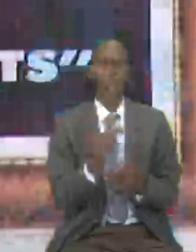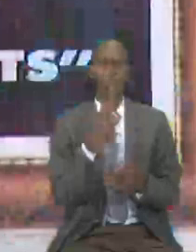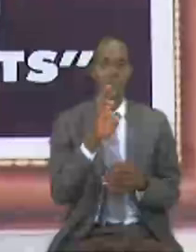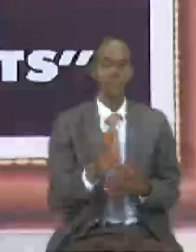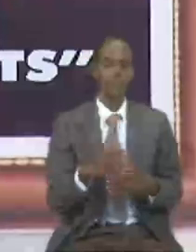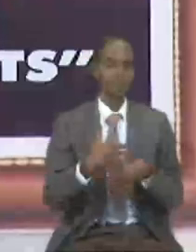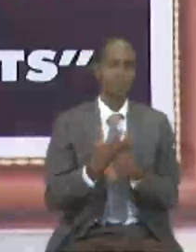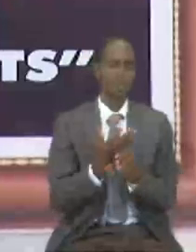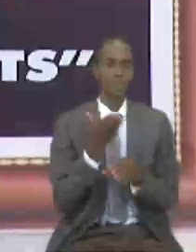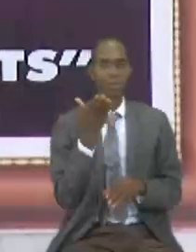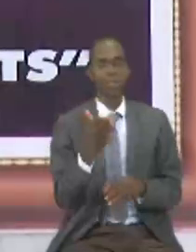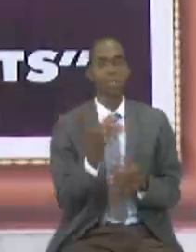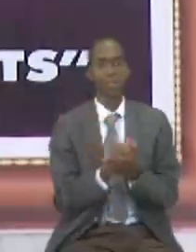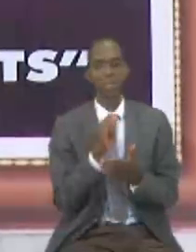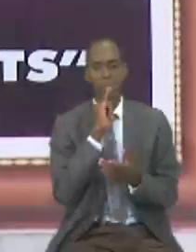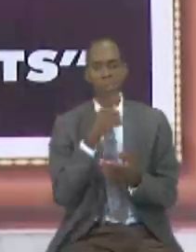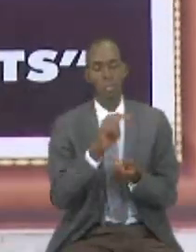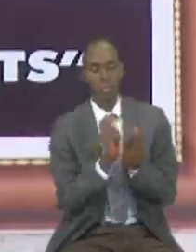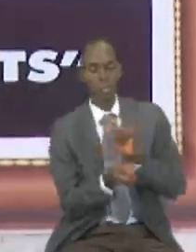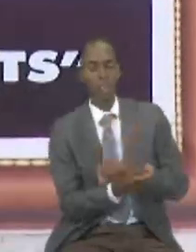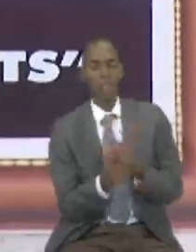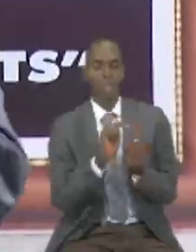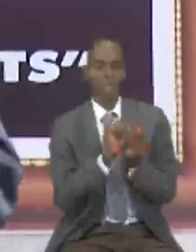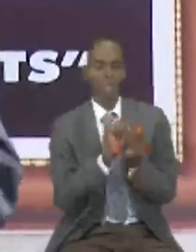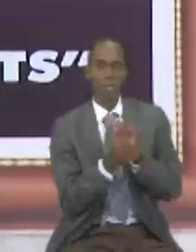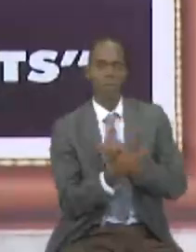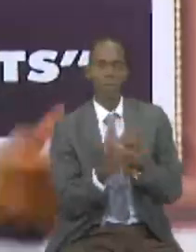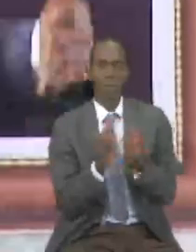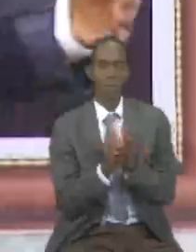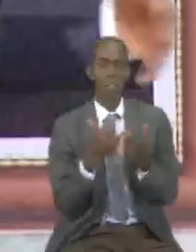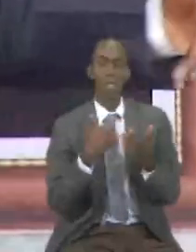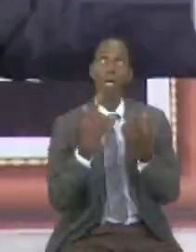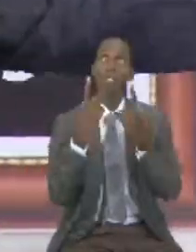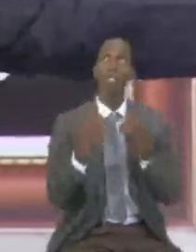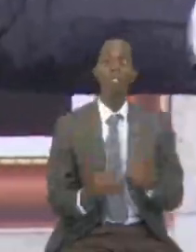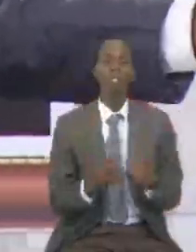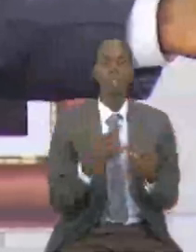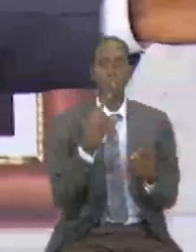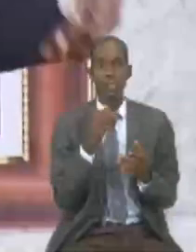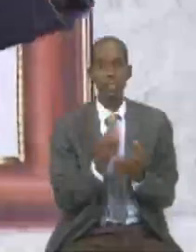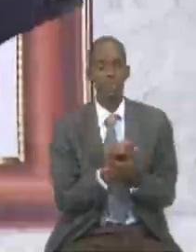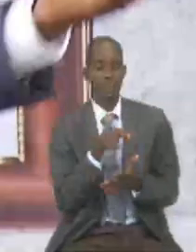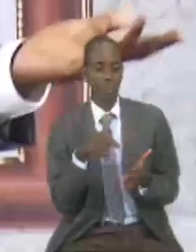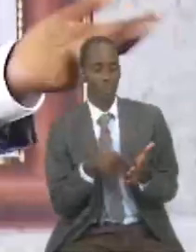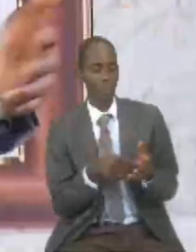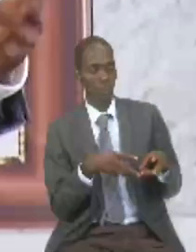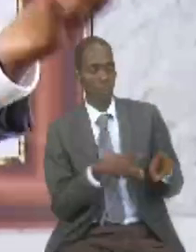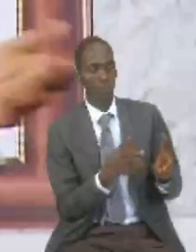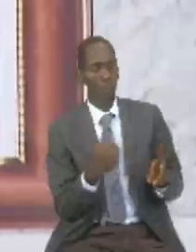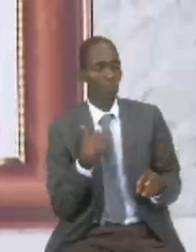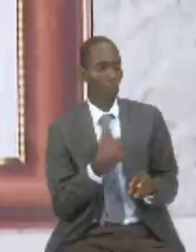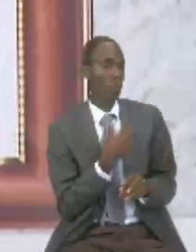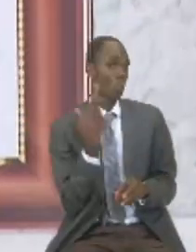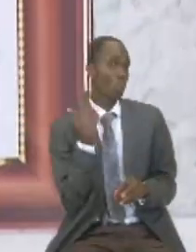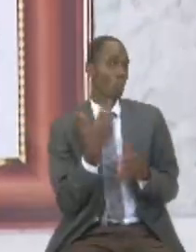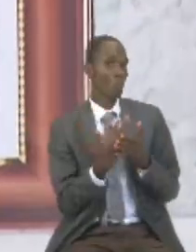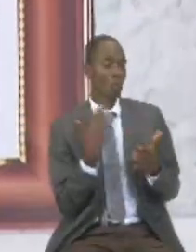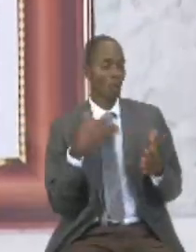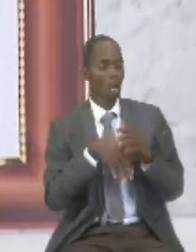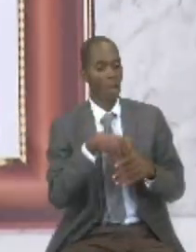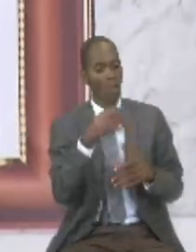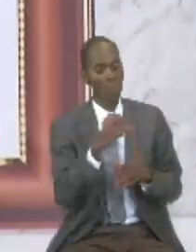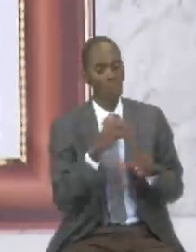c'est la conversion là-bas, c'est la régénération là-bas, c'est la transformation qui a lieu là-bas. Et que voici comment on était